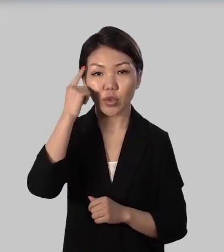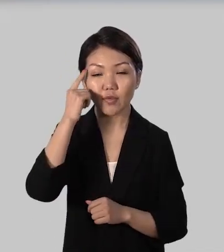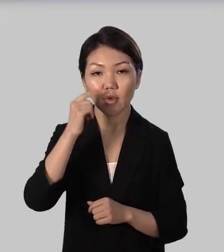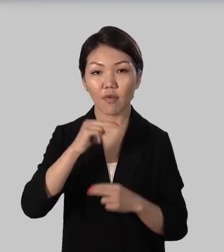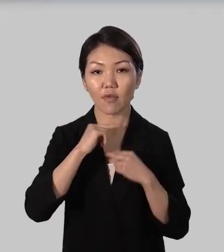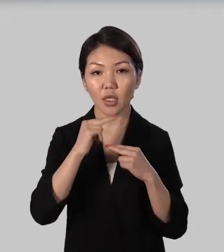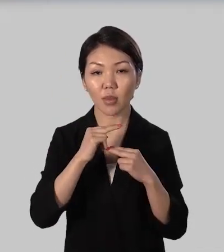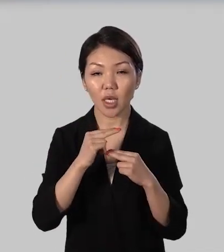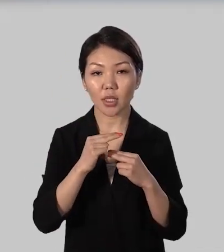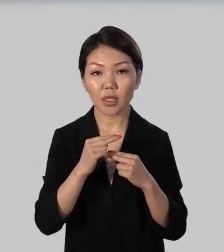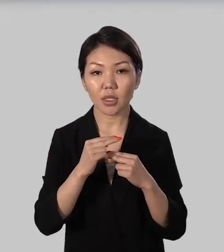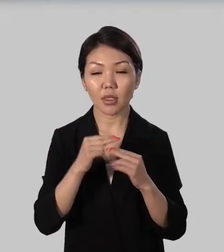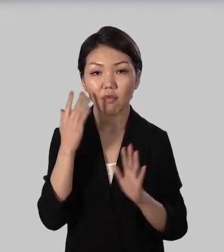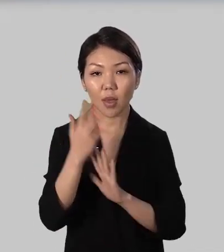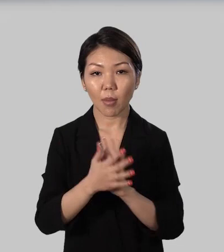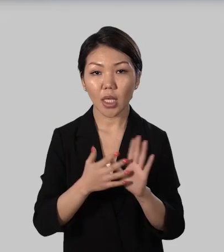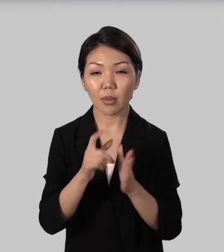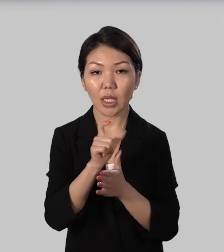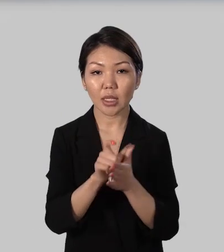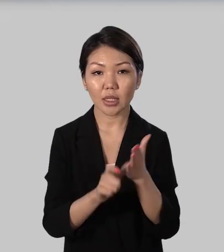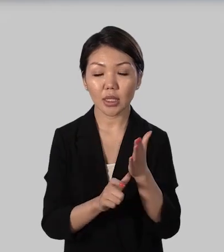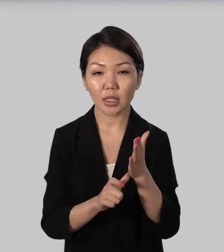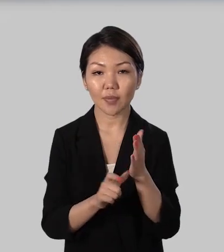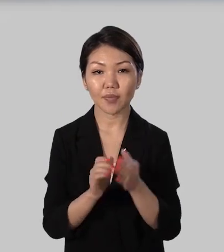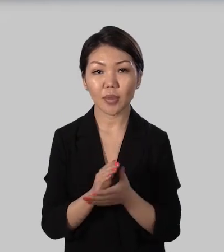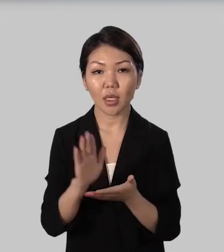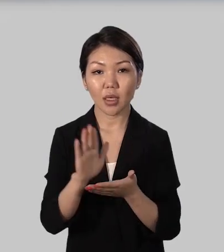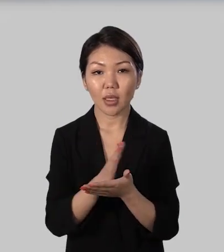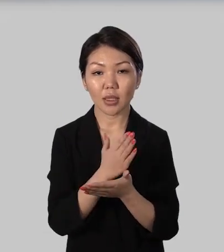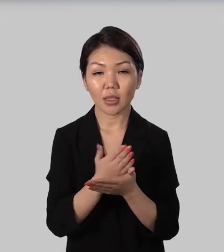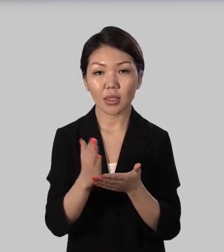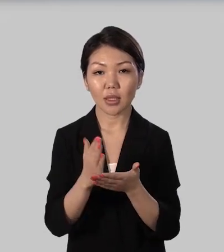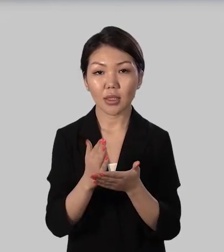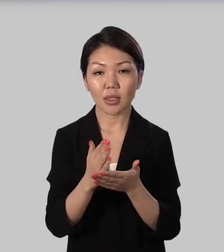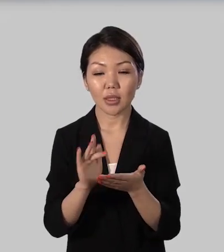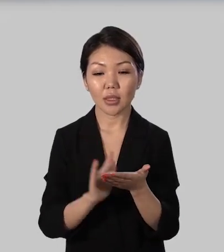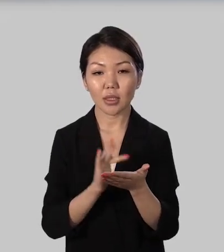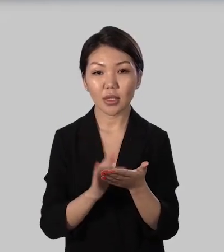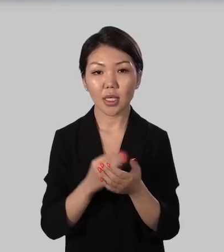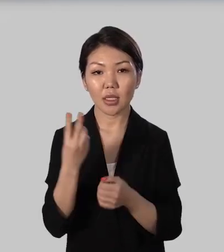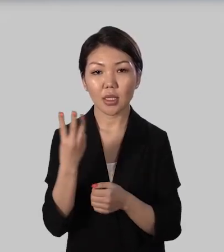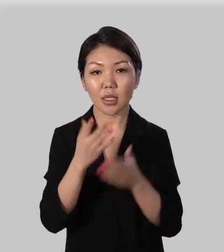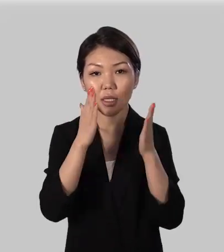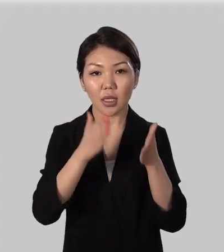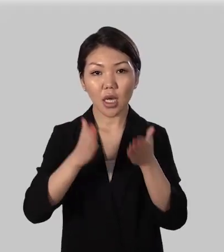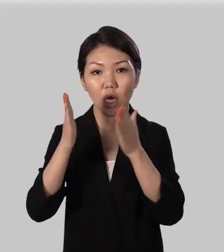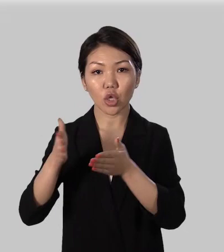слушания текста для этого разделите тетрадь на три колонки